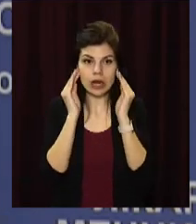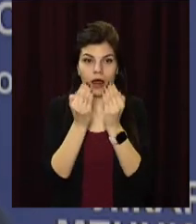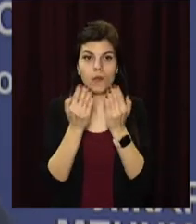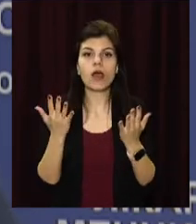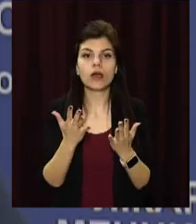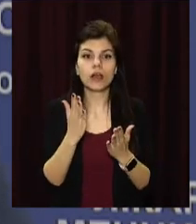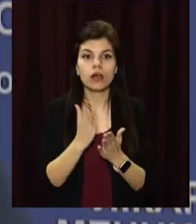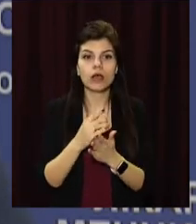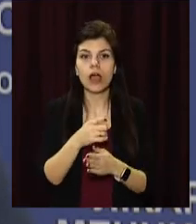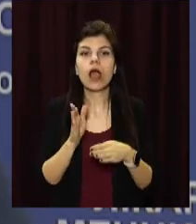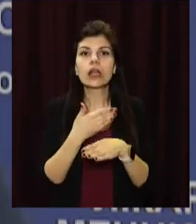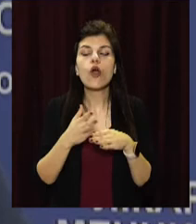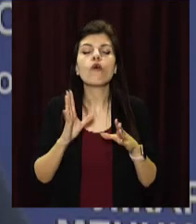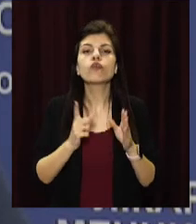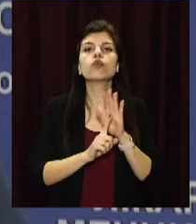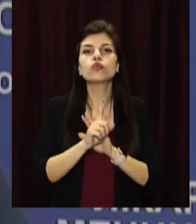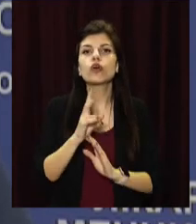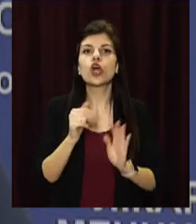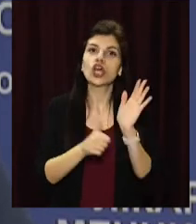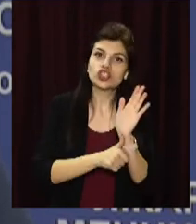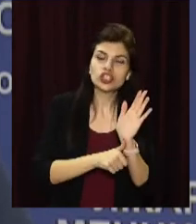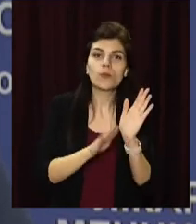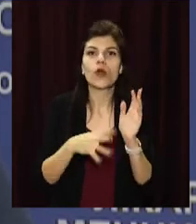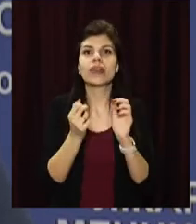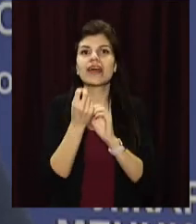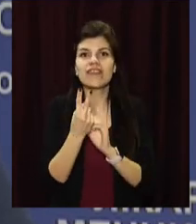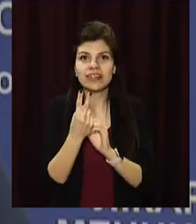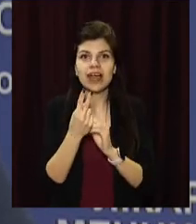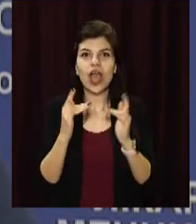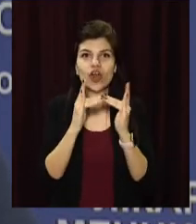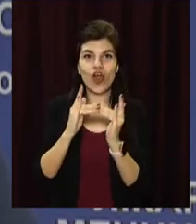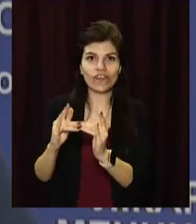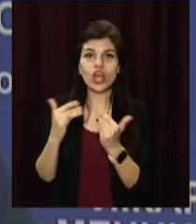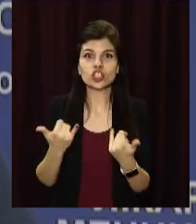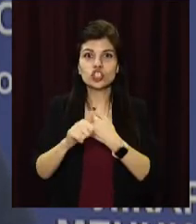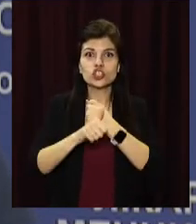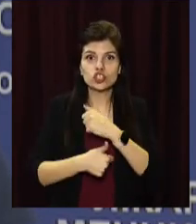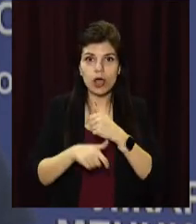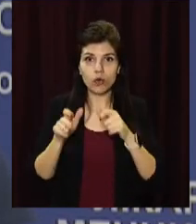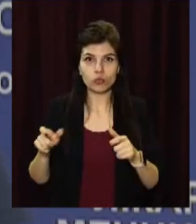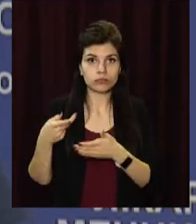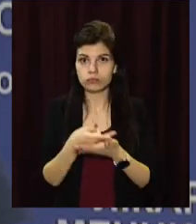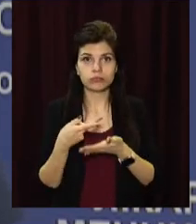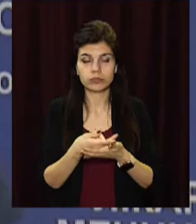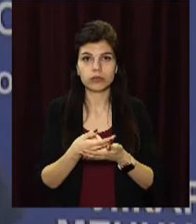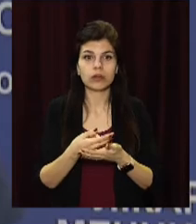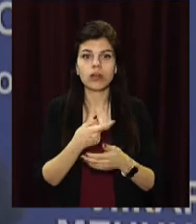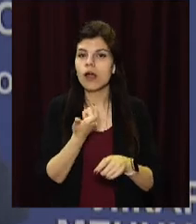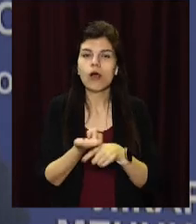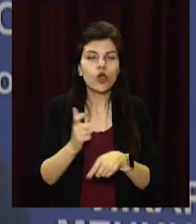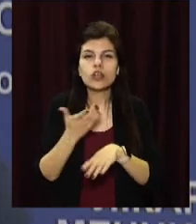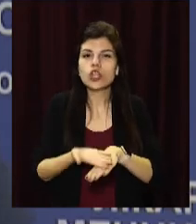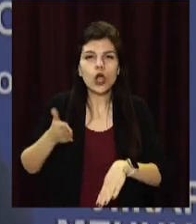була розрахована спочатку на 6, потім на 12 ліжок, зараз 16 пацієнтів. Вони вкрай